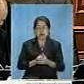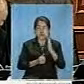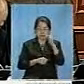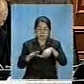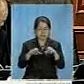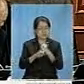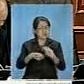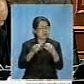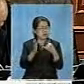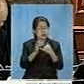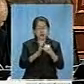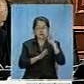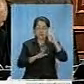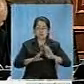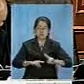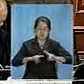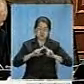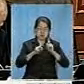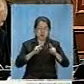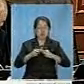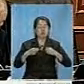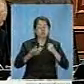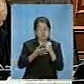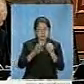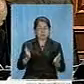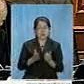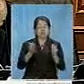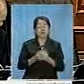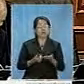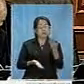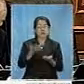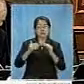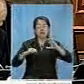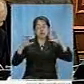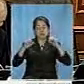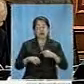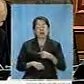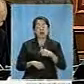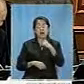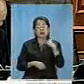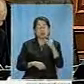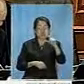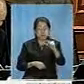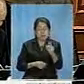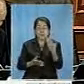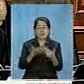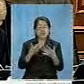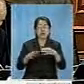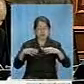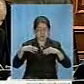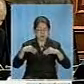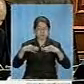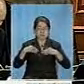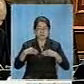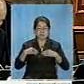ริมให้กับภาคเอกชนในส่วนนี้อาจจะทำให้รัฐบาลเสียรายรับไปบ้างนะครับแต่ก็เป็นรายรับที่รัฐบาลยินดีที่จะเสียเพราะว่าเป็นการ